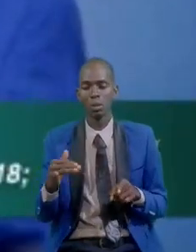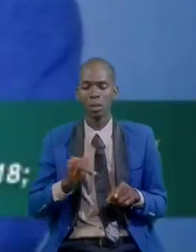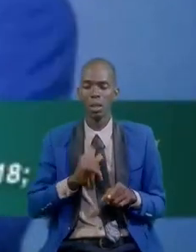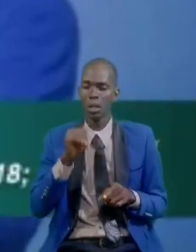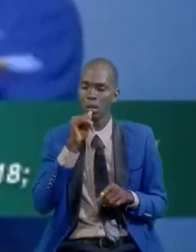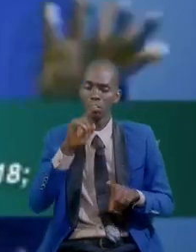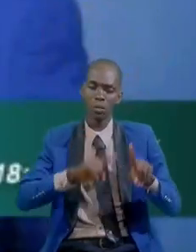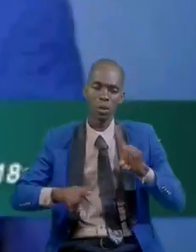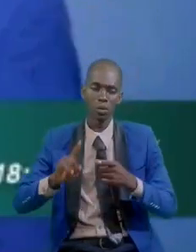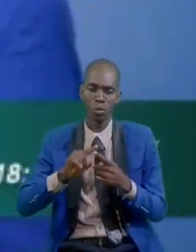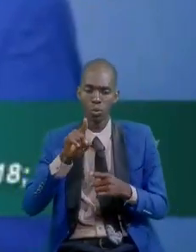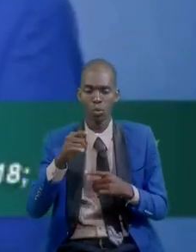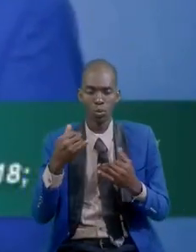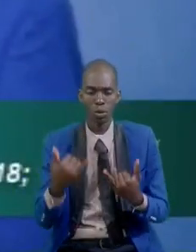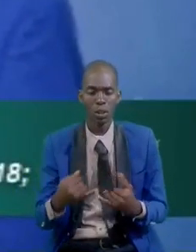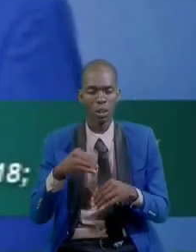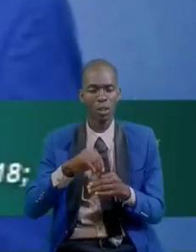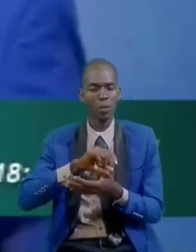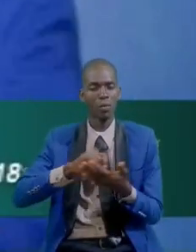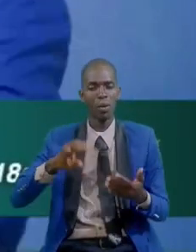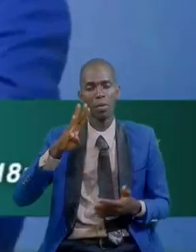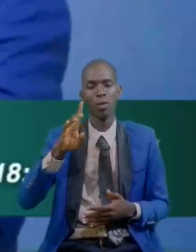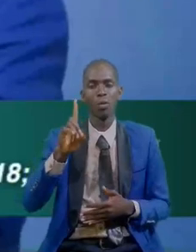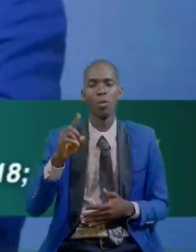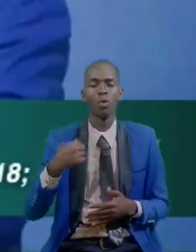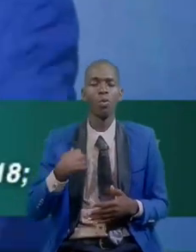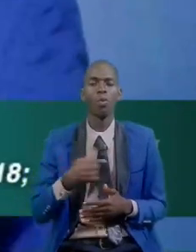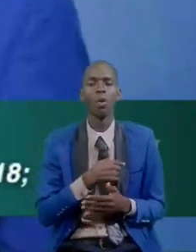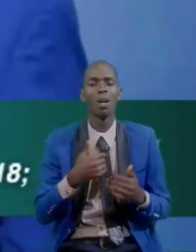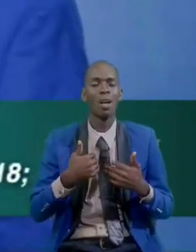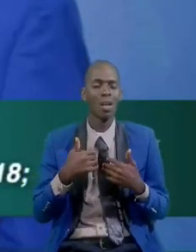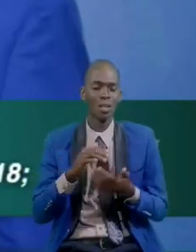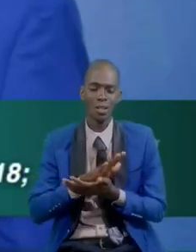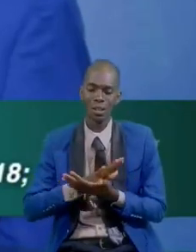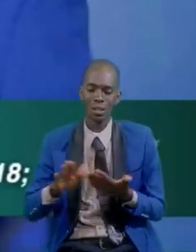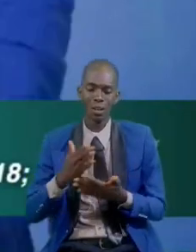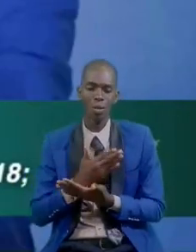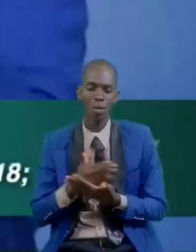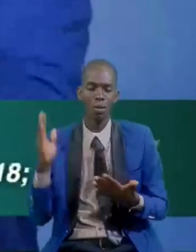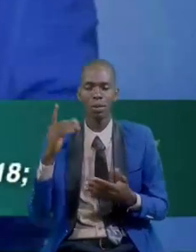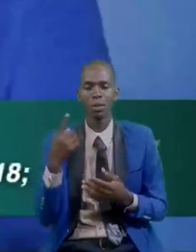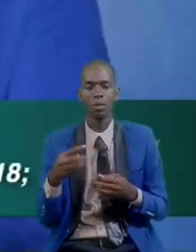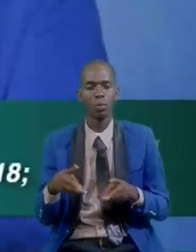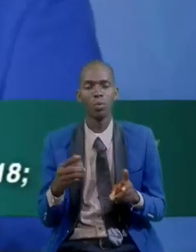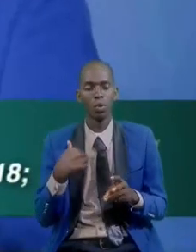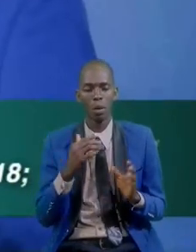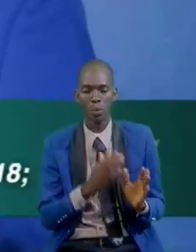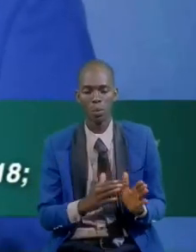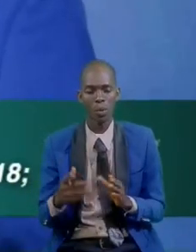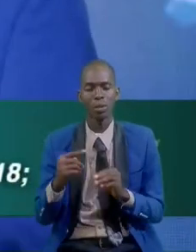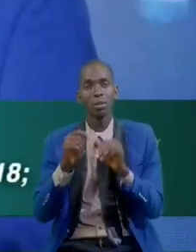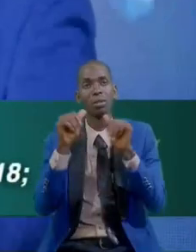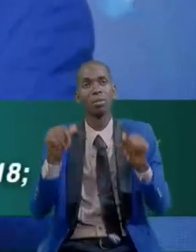verset 41. Nous avons déjà préparé le chemin, balisé le chemin, réparé l'autel. Nous avons mis